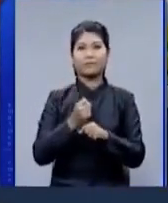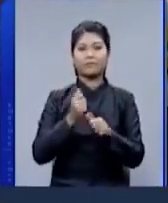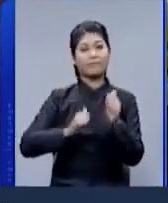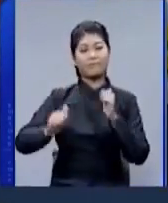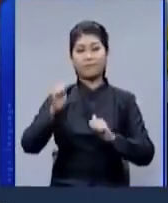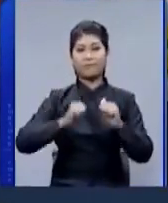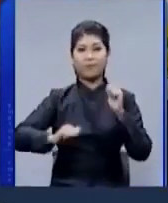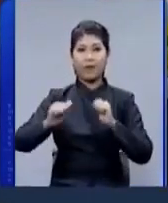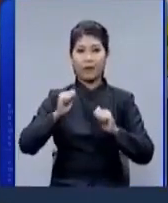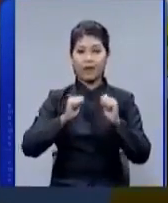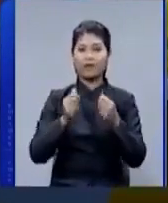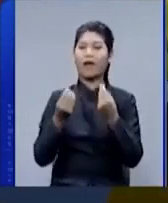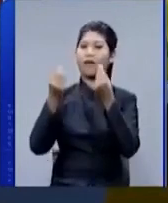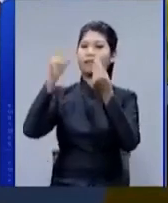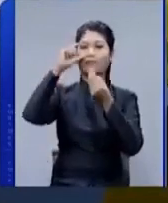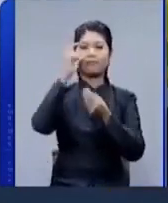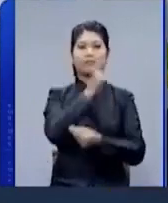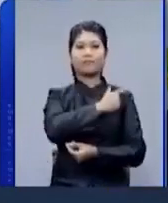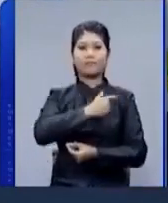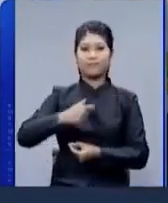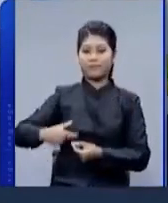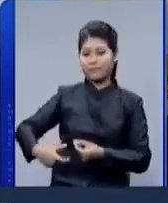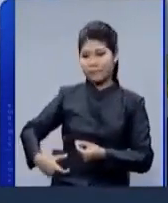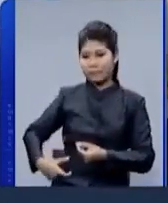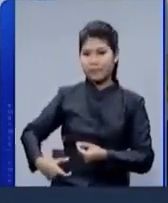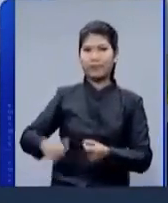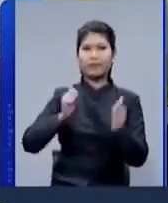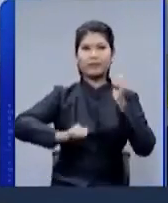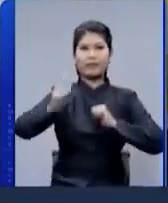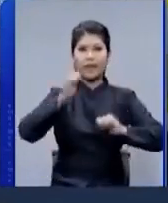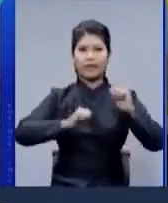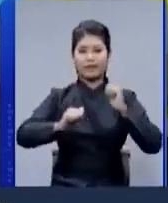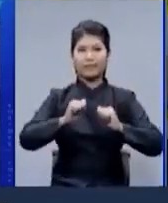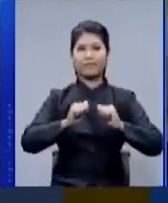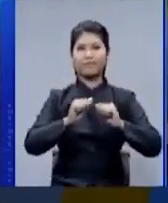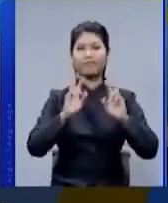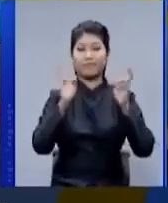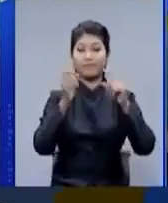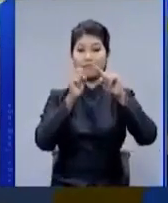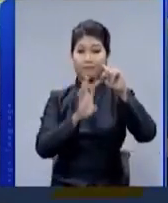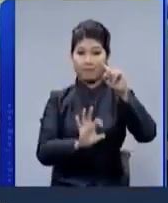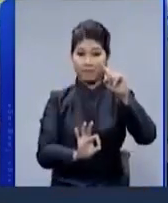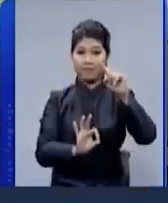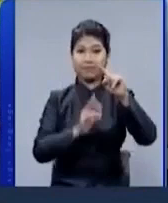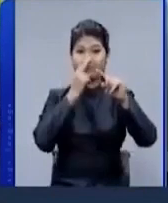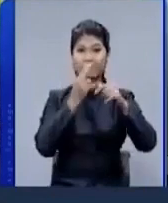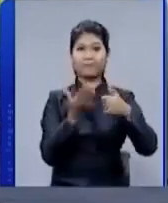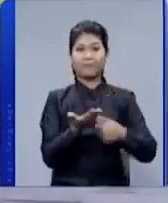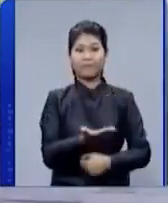ป็นละครเทิดพระเกียรติชุดใต้ร่มพระบารมีวางตัวนักแสดงเสร็จเรียบร้อยแล้ว ใคร เป็นใครไปติดตามกันครับ